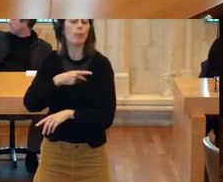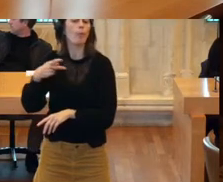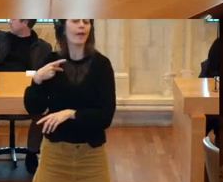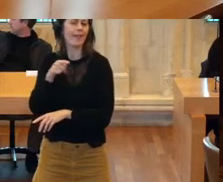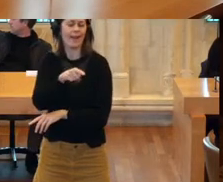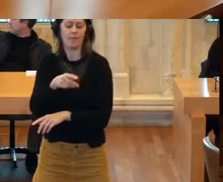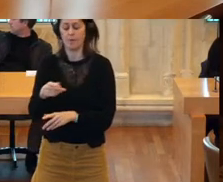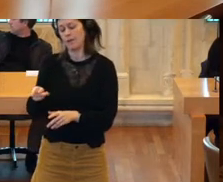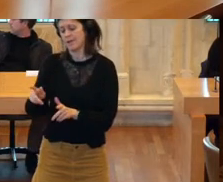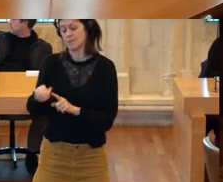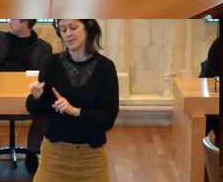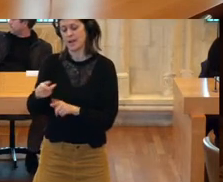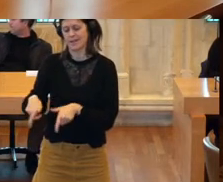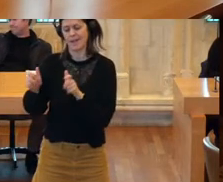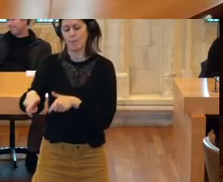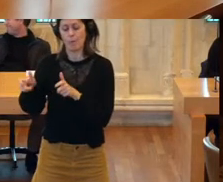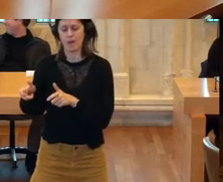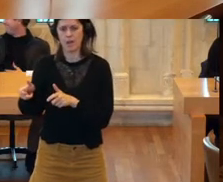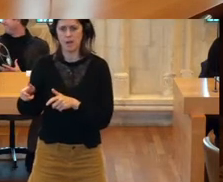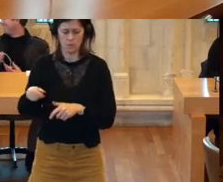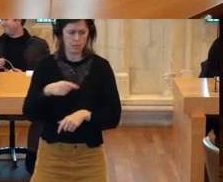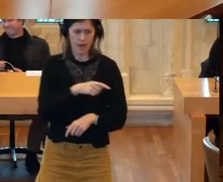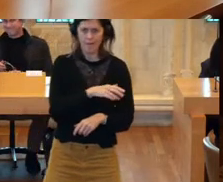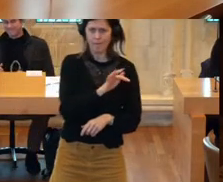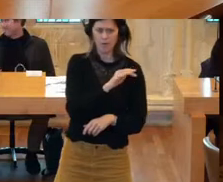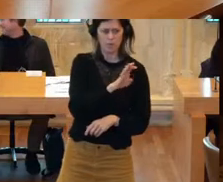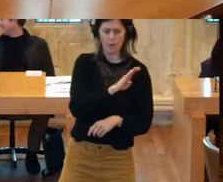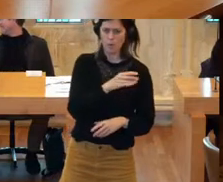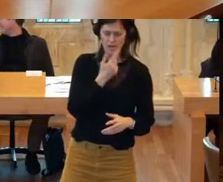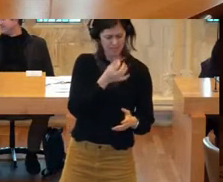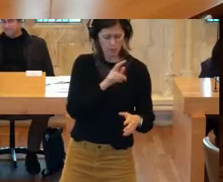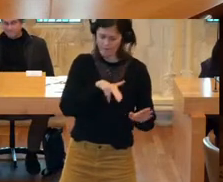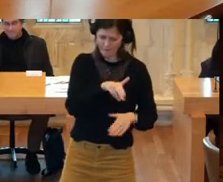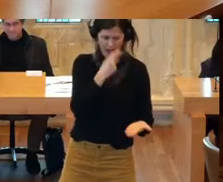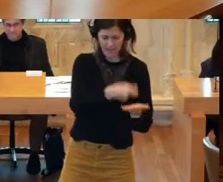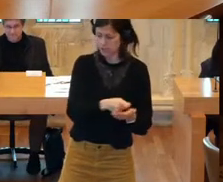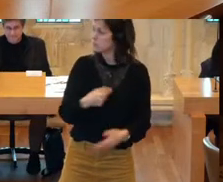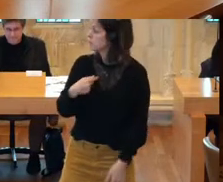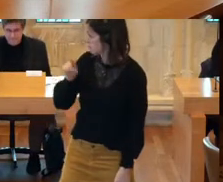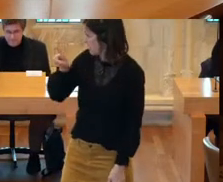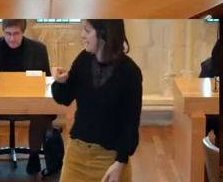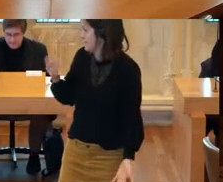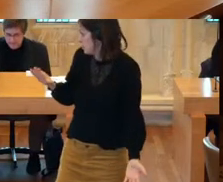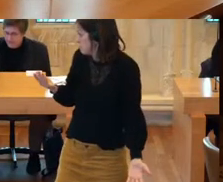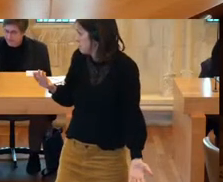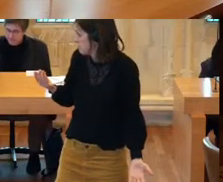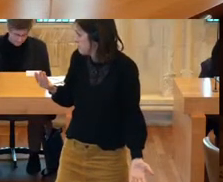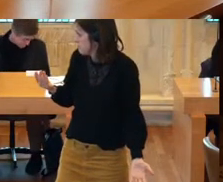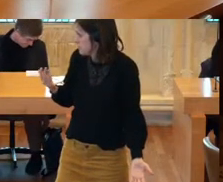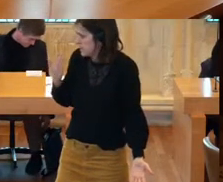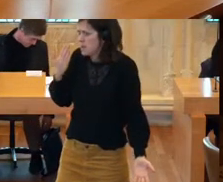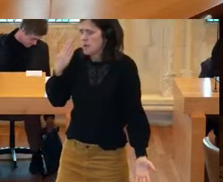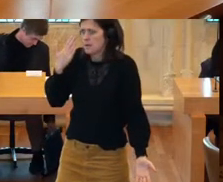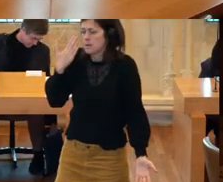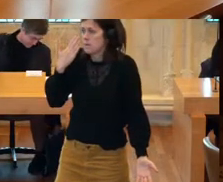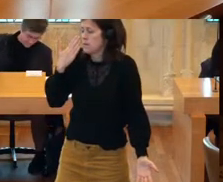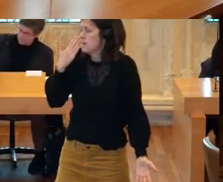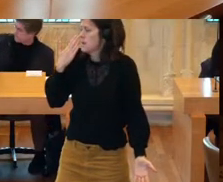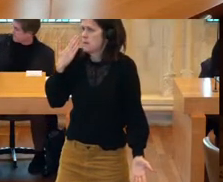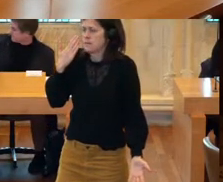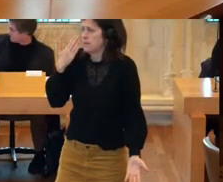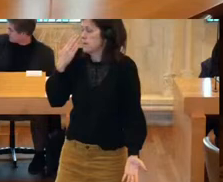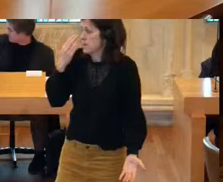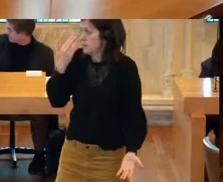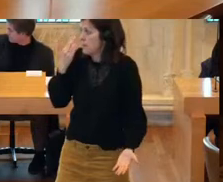l'immobilier. Alors, moi, ma question, M. le maire, c'est évidemment, si une telle situation